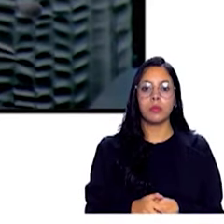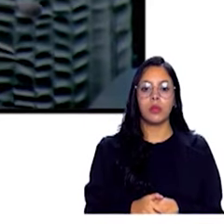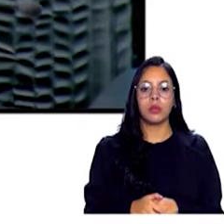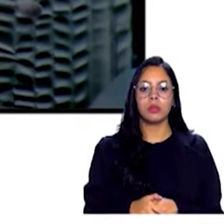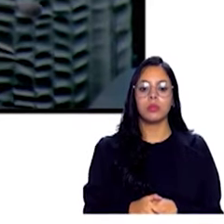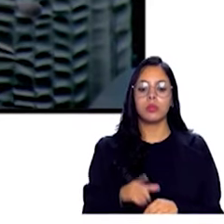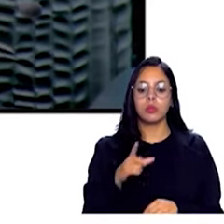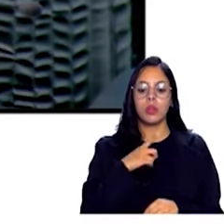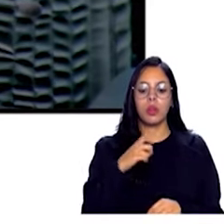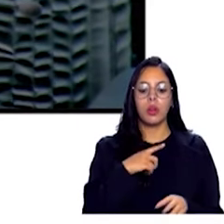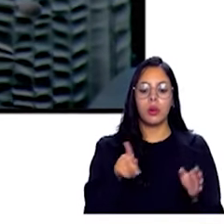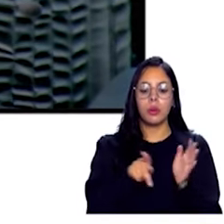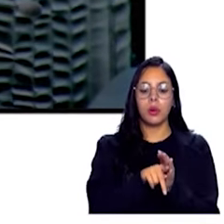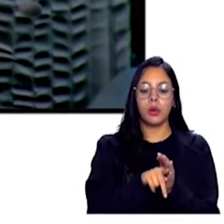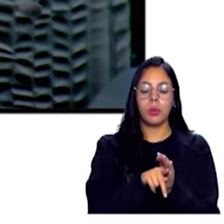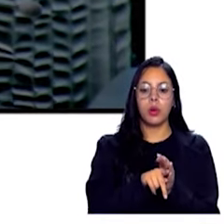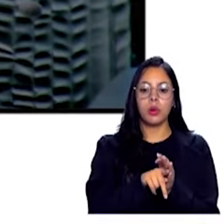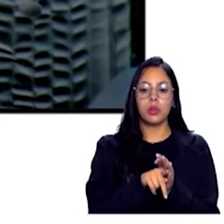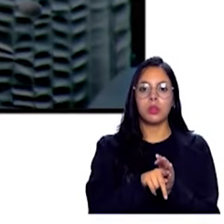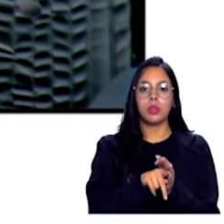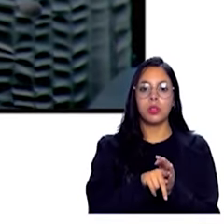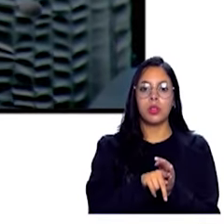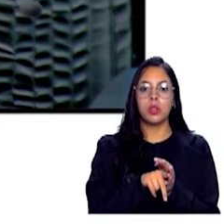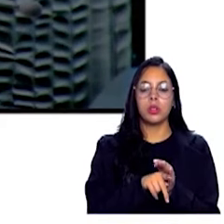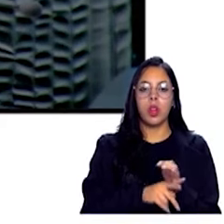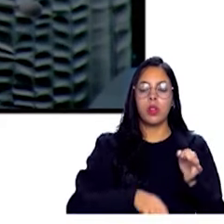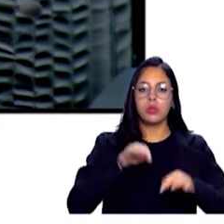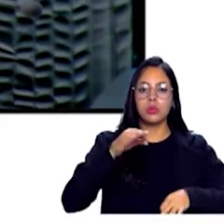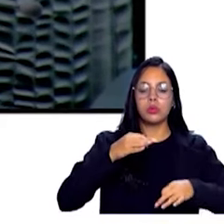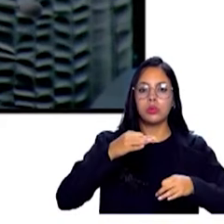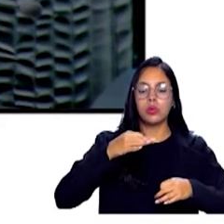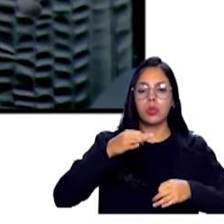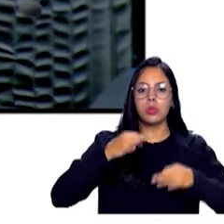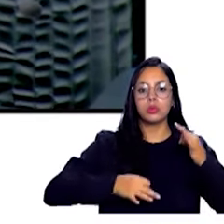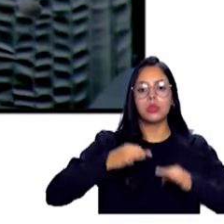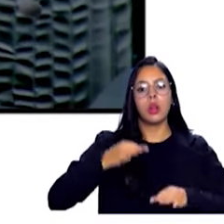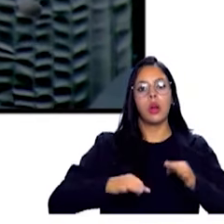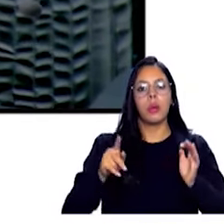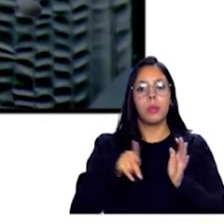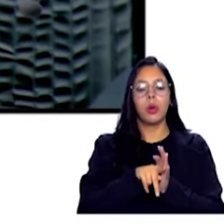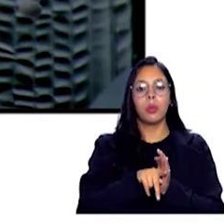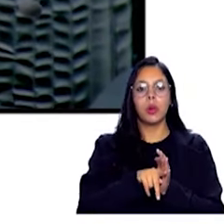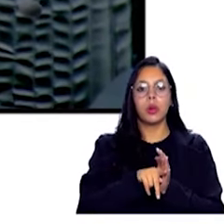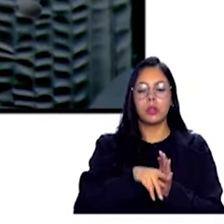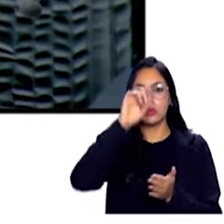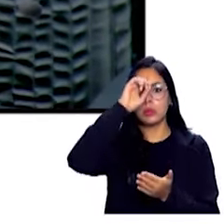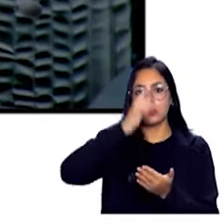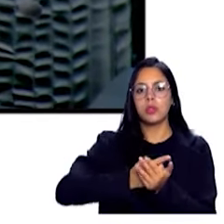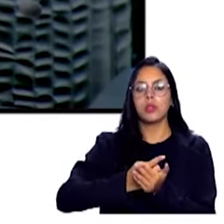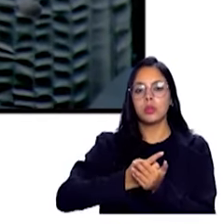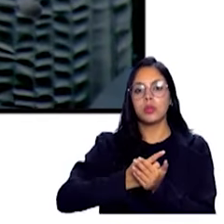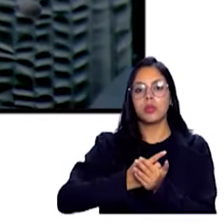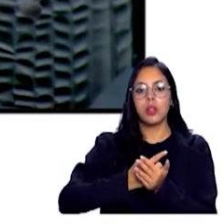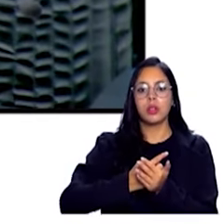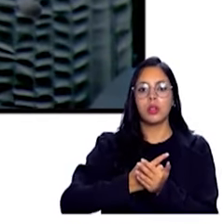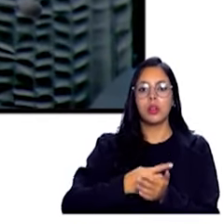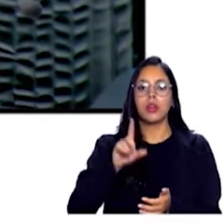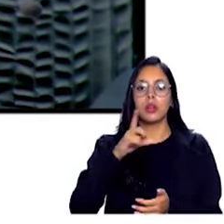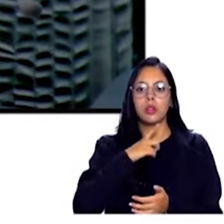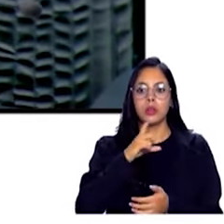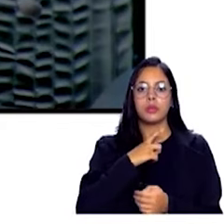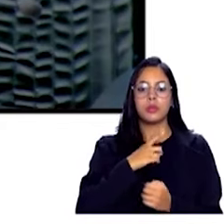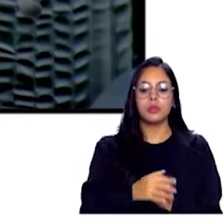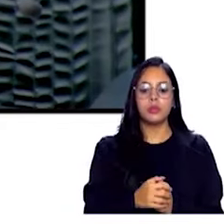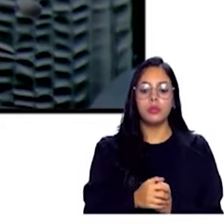juridictions Du fond à une Solution dégagée par la cour de cassation qu'on va euh trouver une forme de